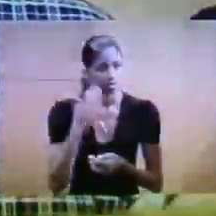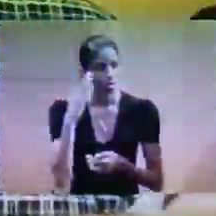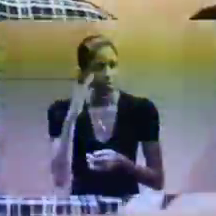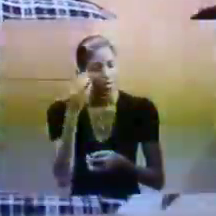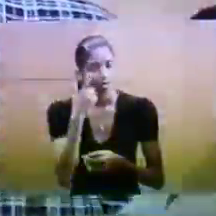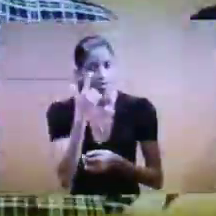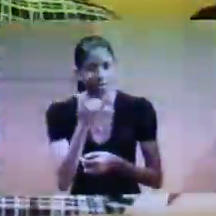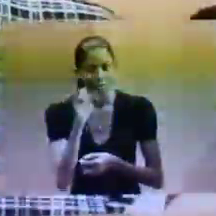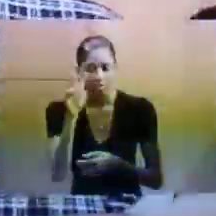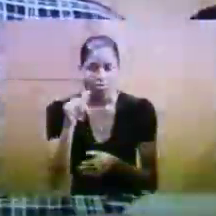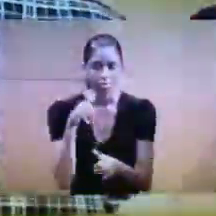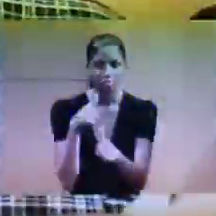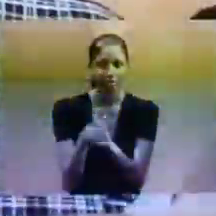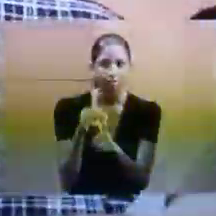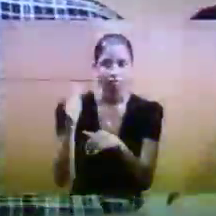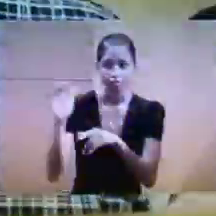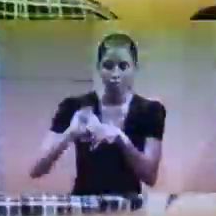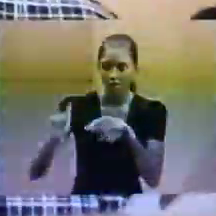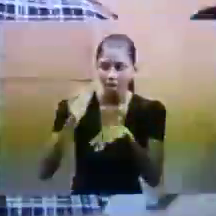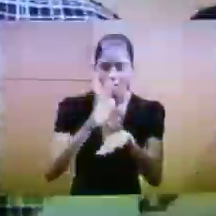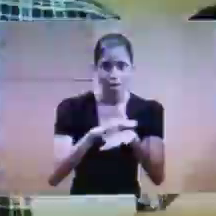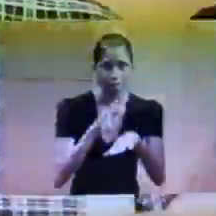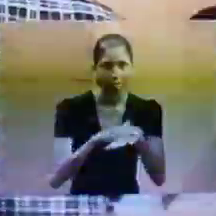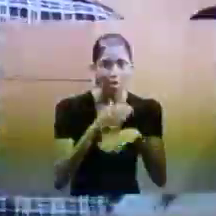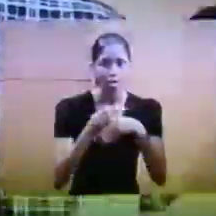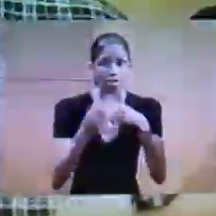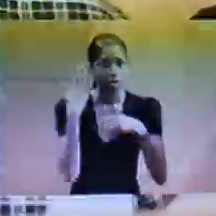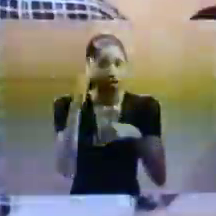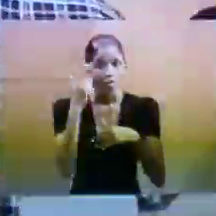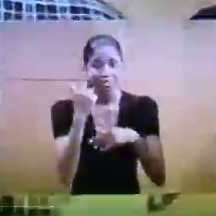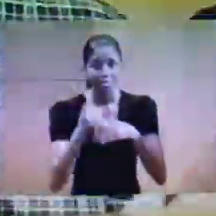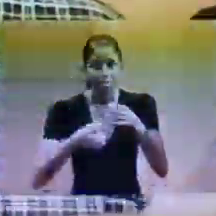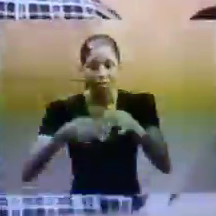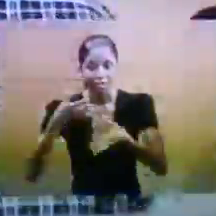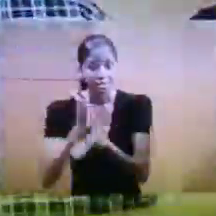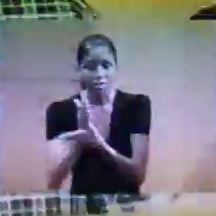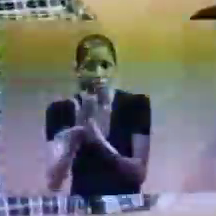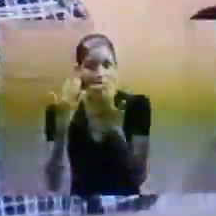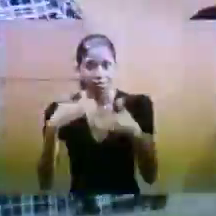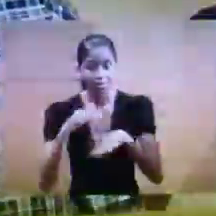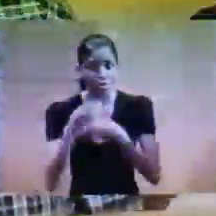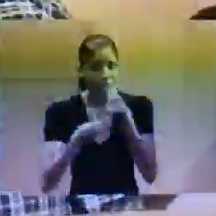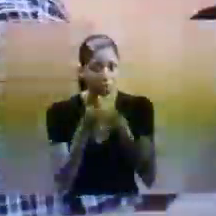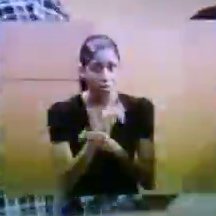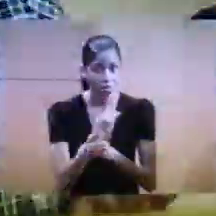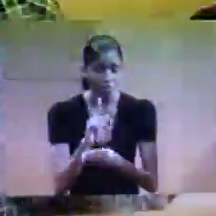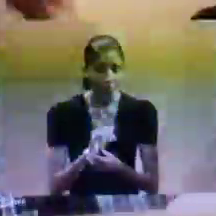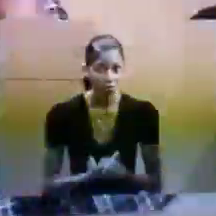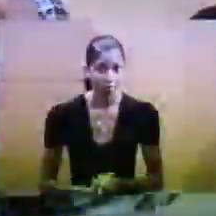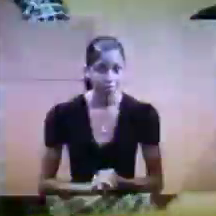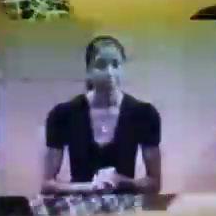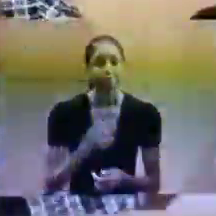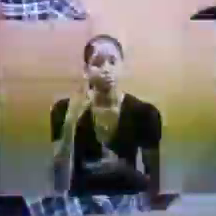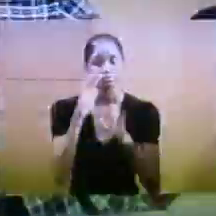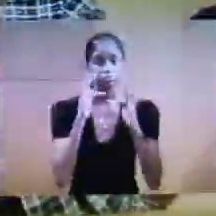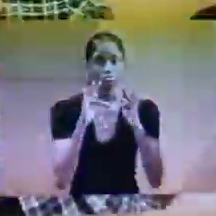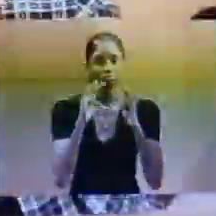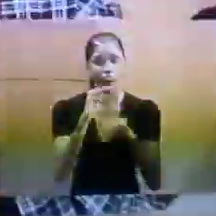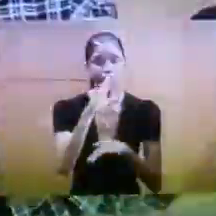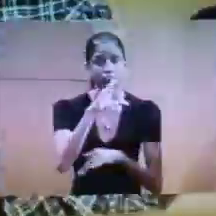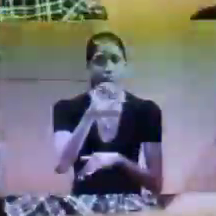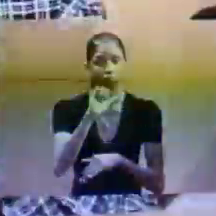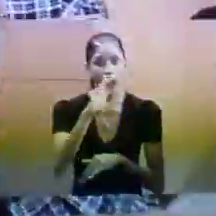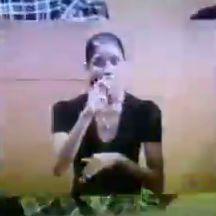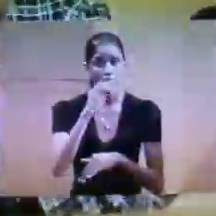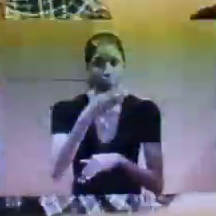plaignant a décidé de faire appel, auquel cas le jugement ne serait pas définitif? Vous n'avez pas donné cette information. Et enfin, pour l'affaire de la CACEM, c'est très important